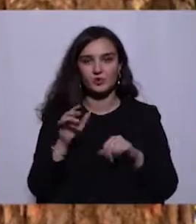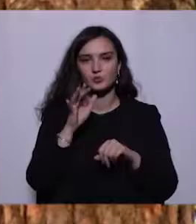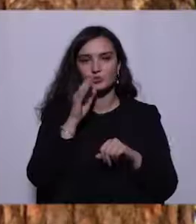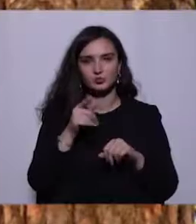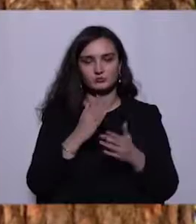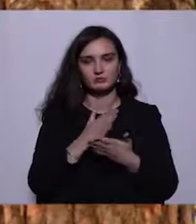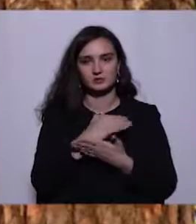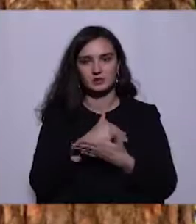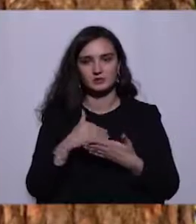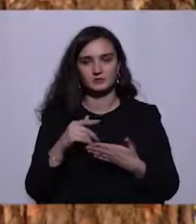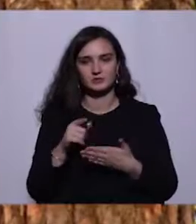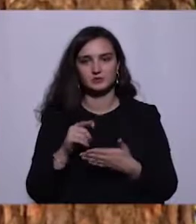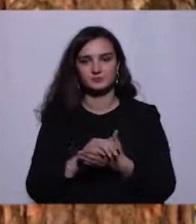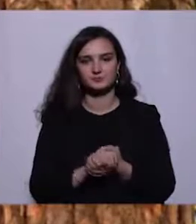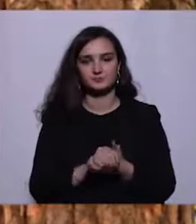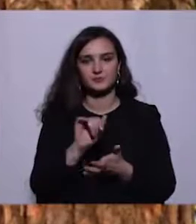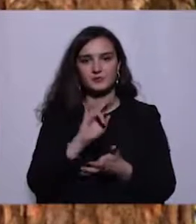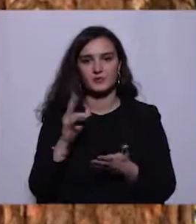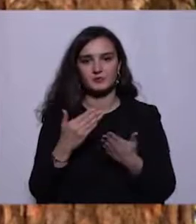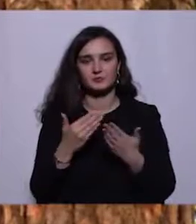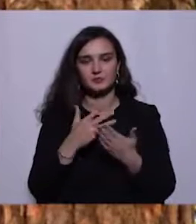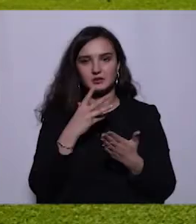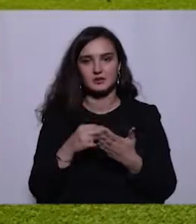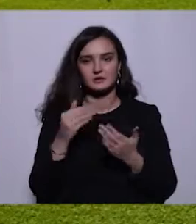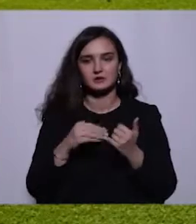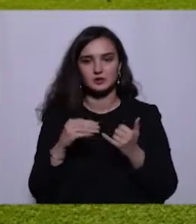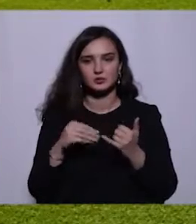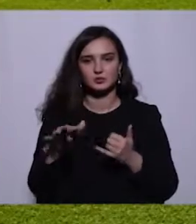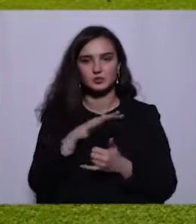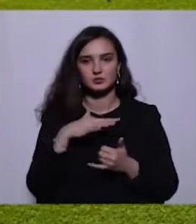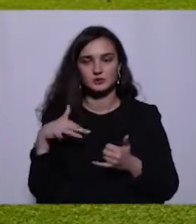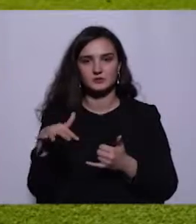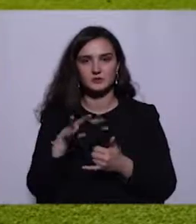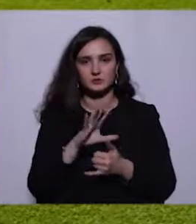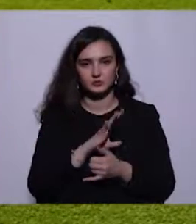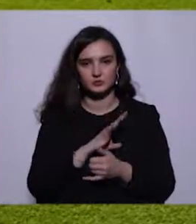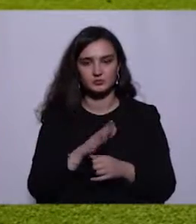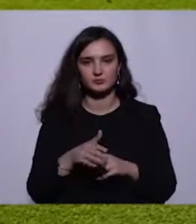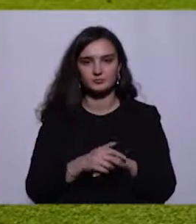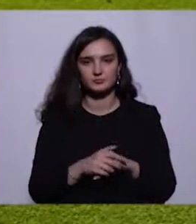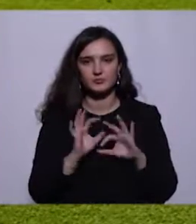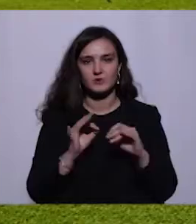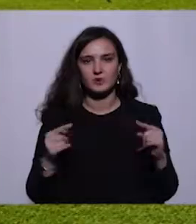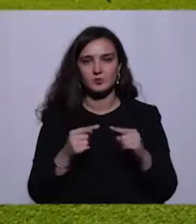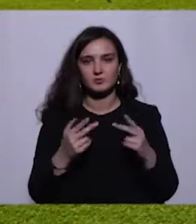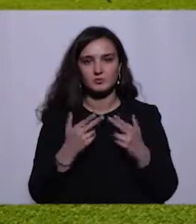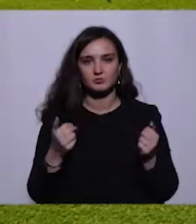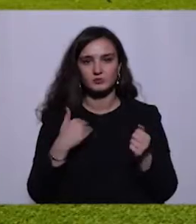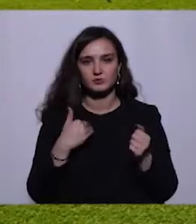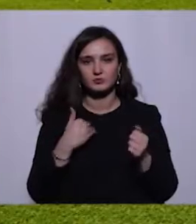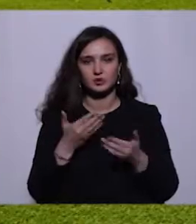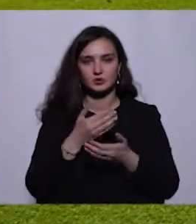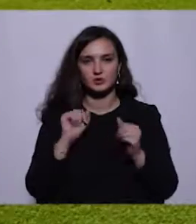დროსაც განსაზღვრავდნენ, ან თუნდაც თავის ტერიტორიის საზღვარს აღნიშნავდნენ. დაზუსტებით, რა თქმა უნდა, ჩვენ